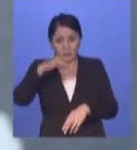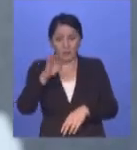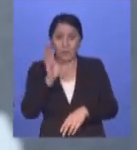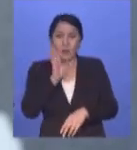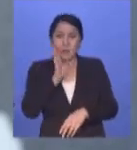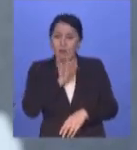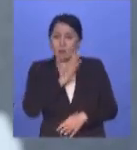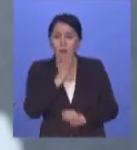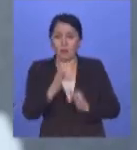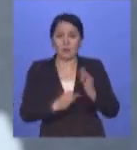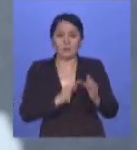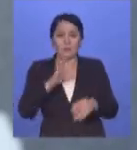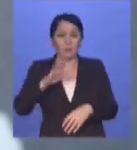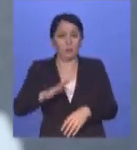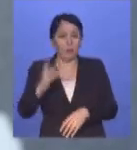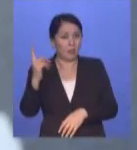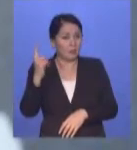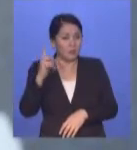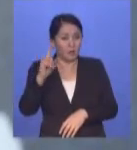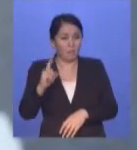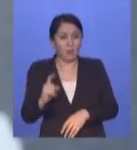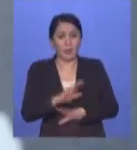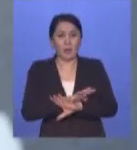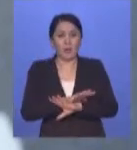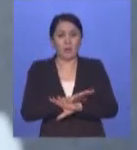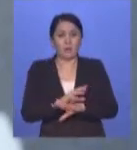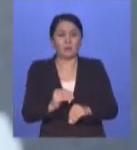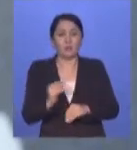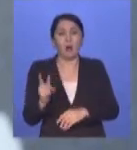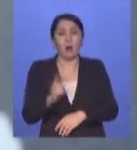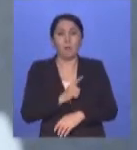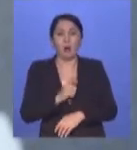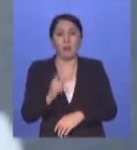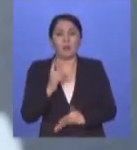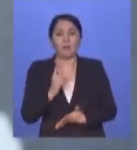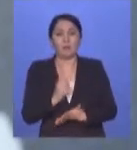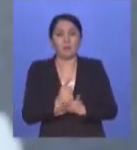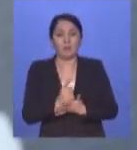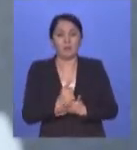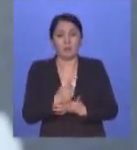сөйлесіп, балалардың телефонда көп отыруға болмайтындығын, оны бақылауда ұстау керектігін айтамыз.